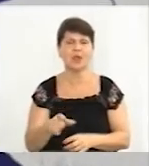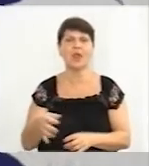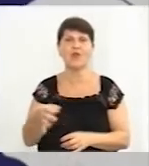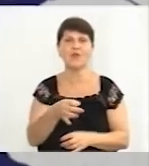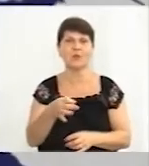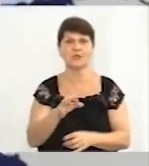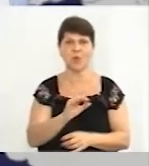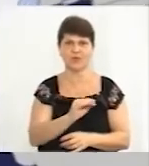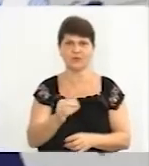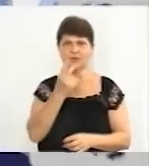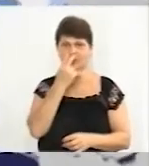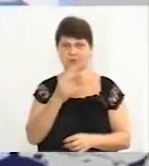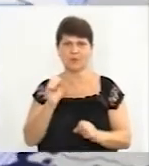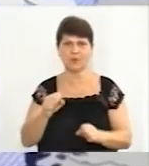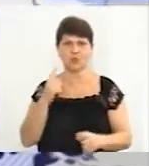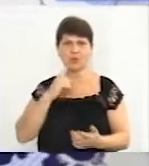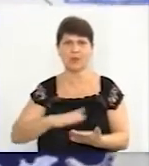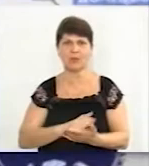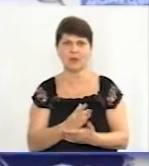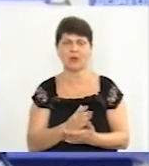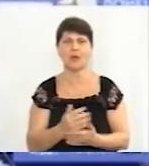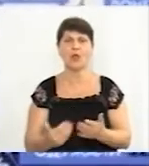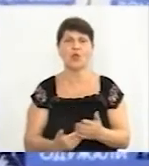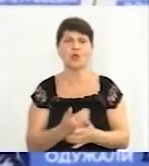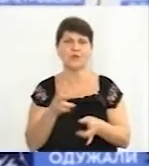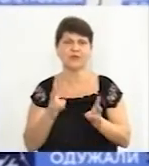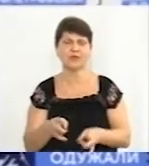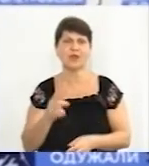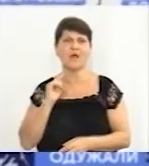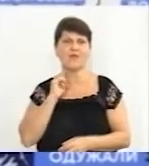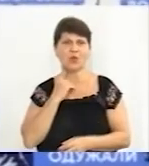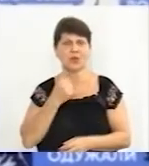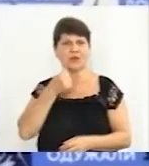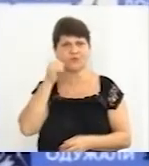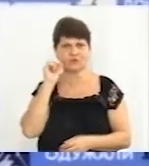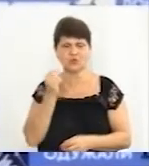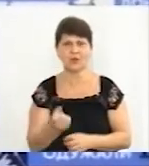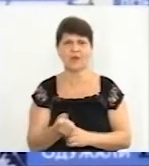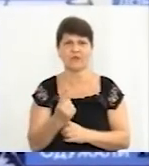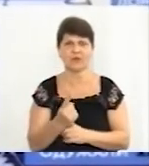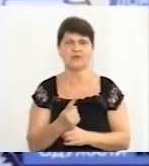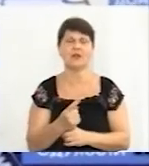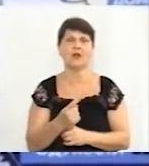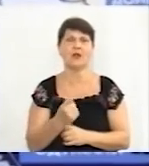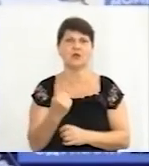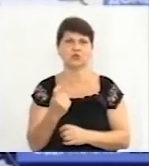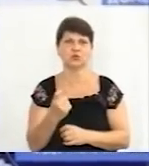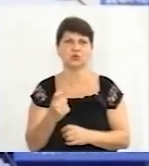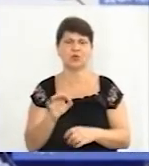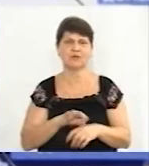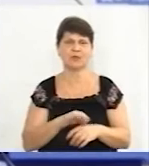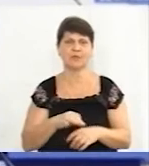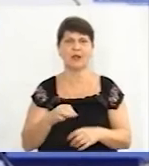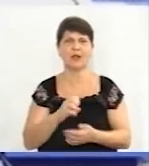можете подивитися на цій карті. Найбільше нових випадків на Волині. Там учора виявили понад 100 інфікованих. Далі йдуть